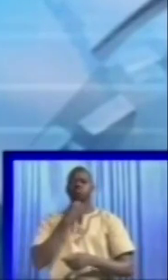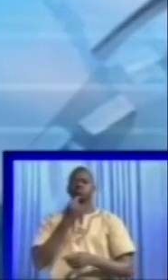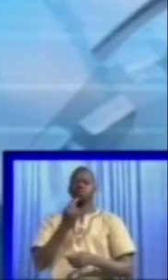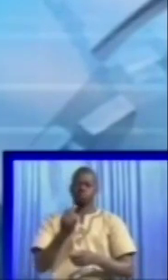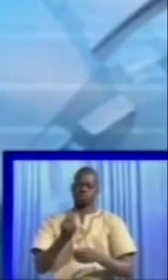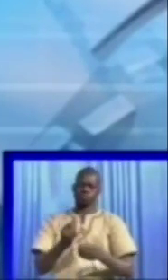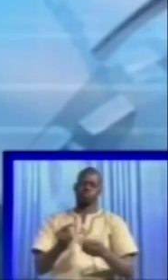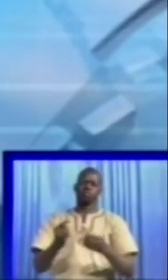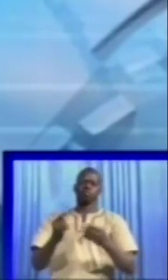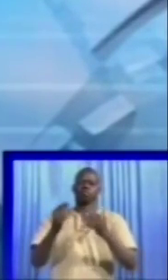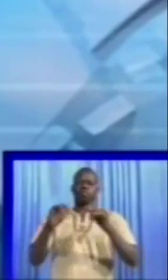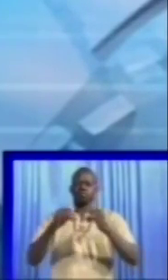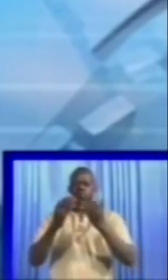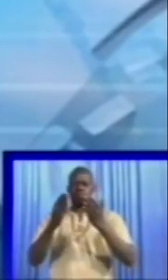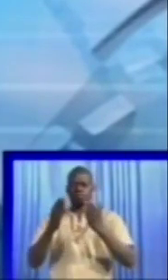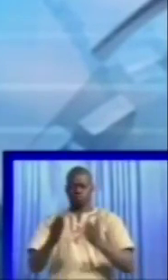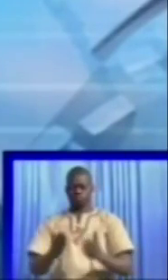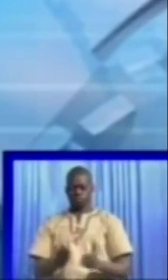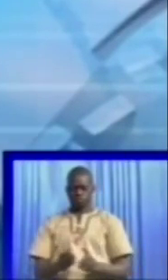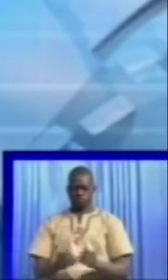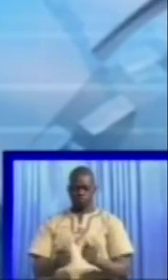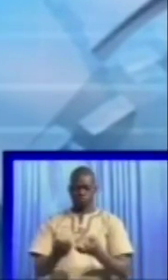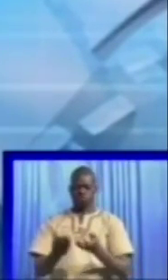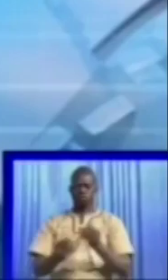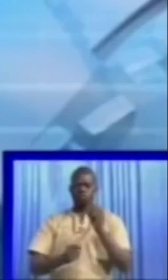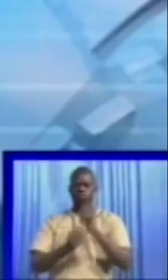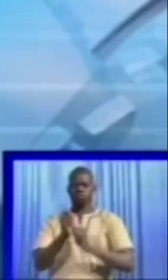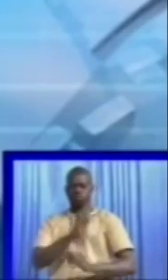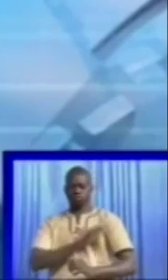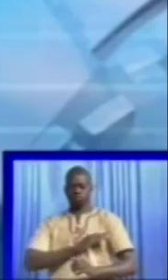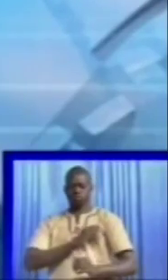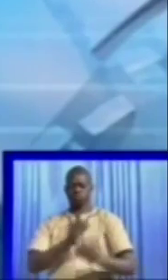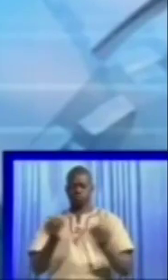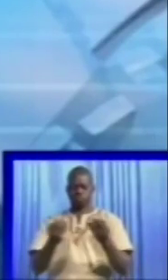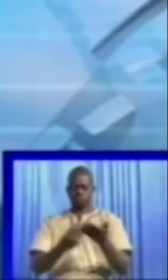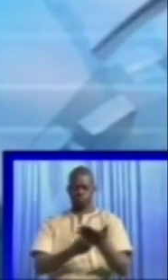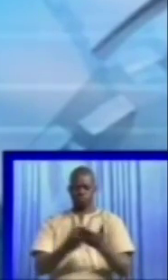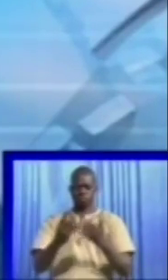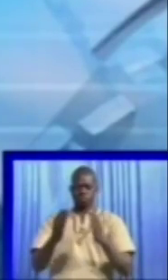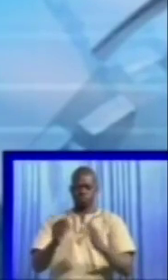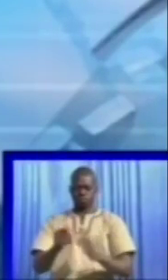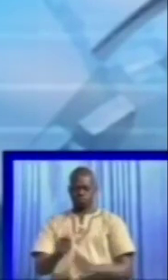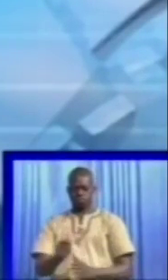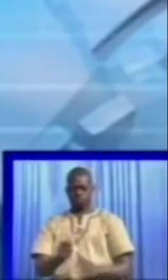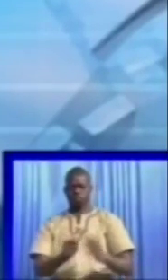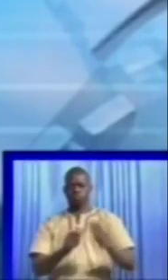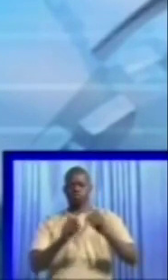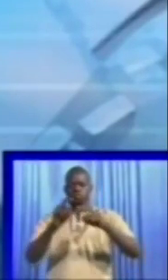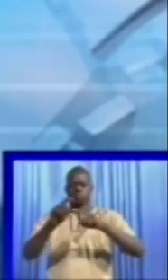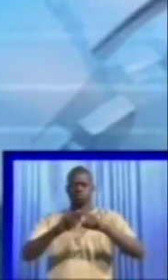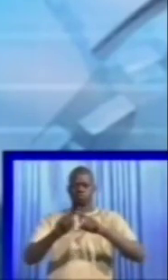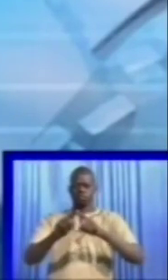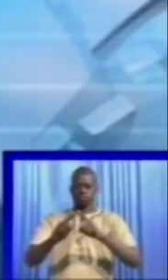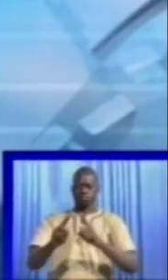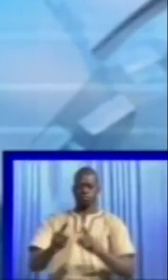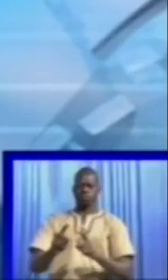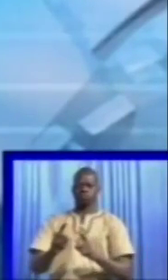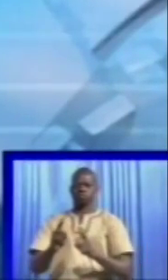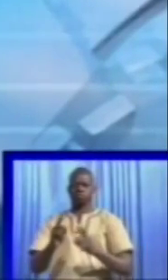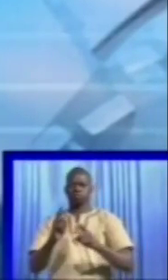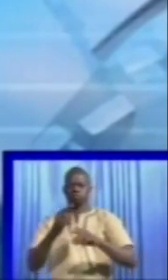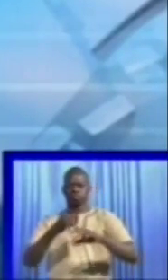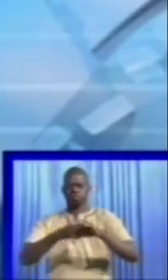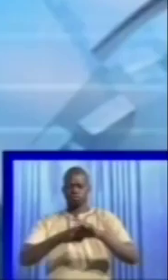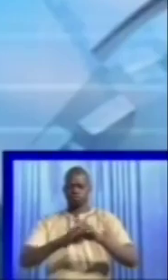d'un journalisme qu'on veut un peu plus citoyen, où le lecteur lui-même, il a, à travers Internet, l'occasion de poster ou de